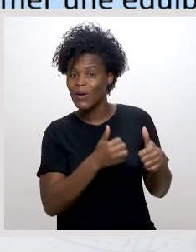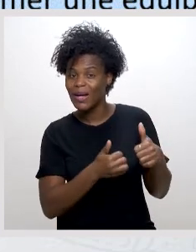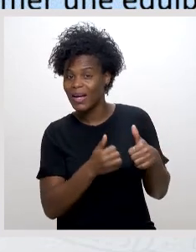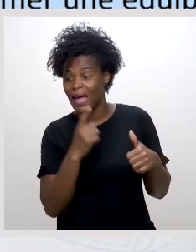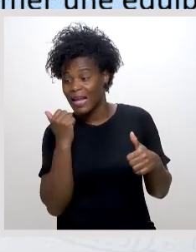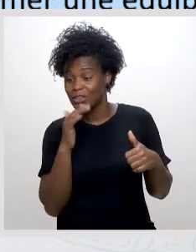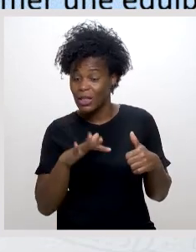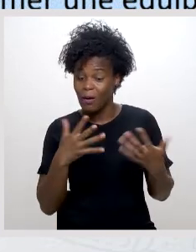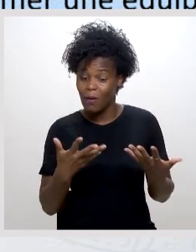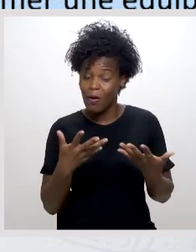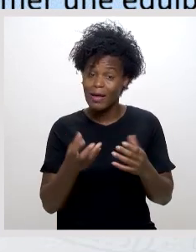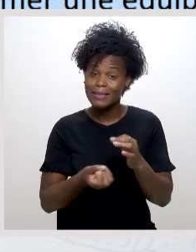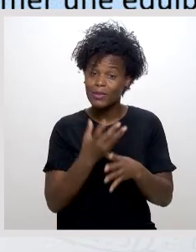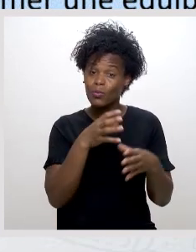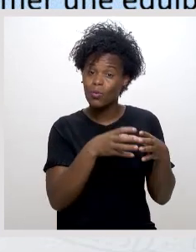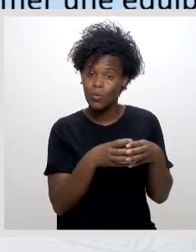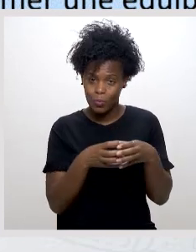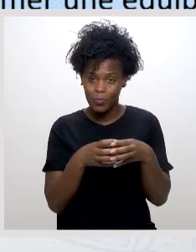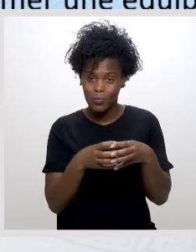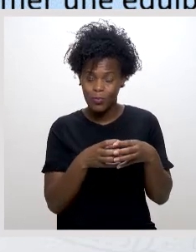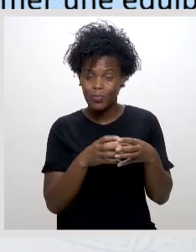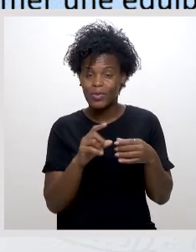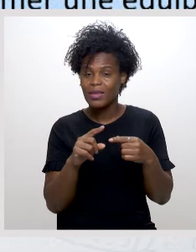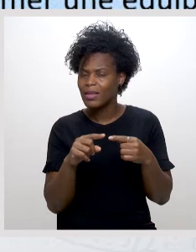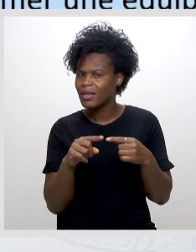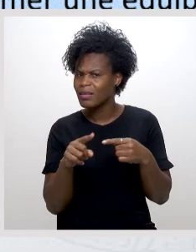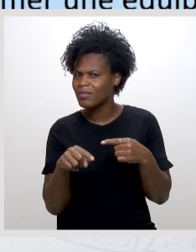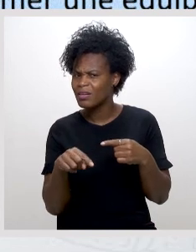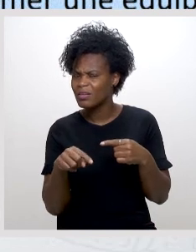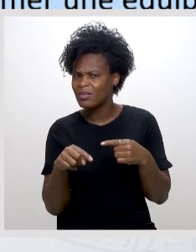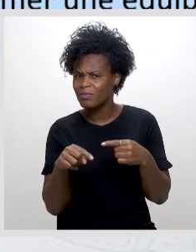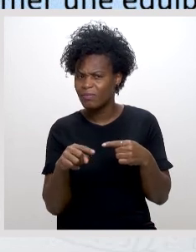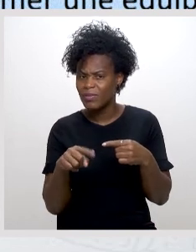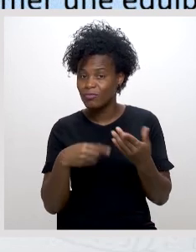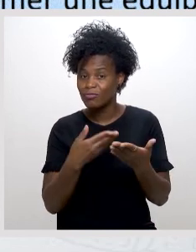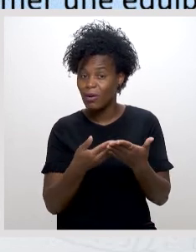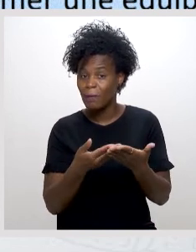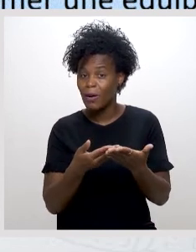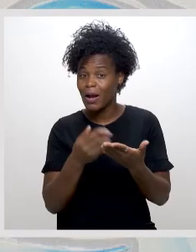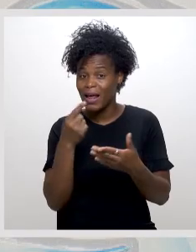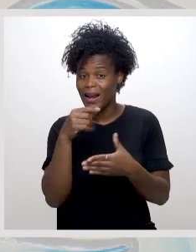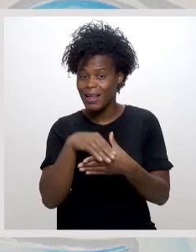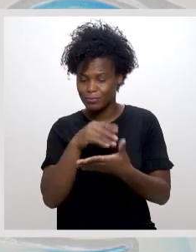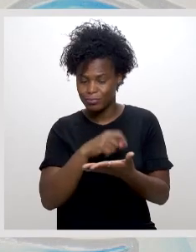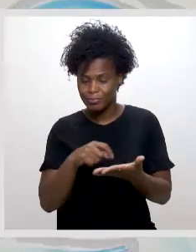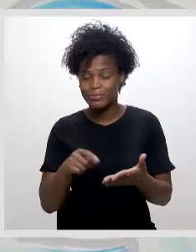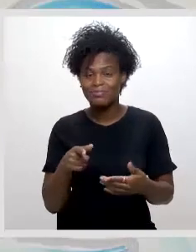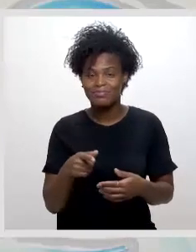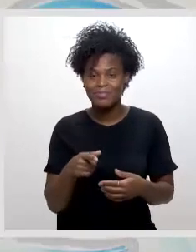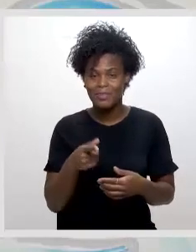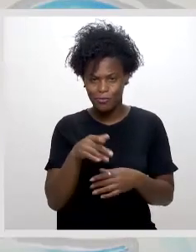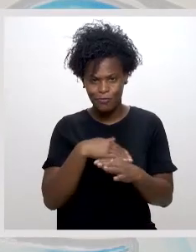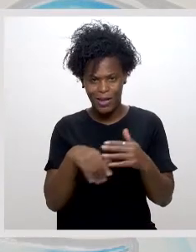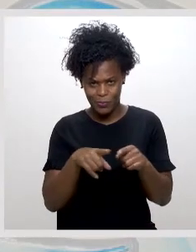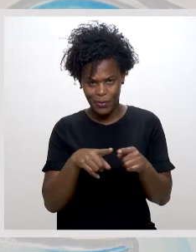en train de former une équipe. Ils vont écrire une lettre. Tu l'as fait comme ça? Magnifique.